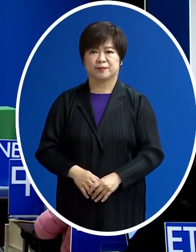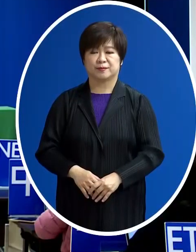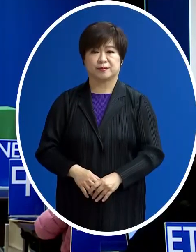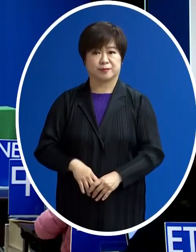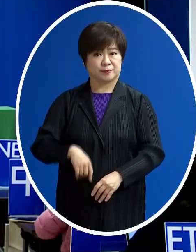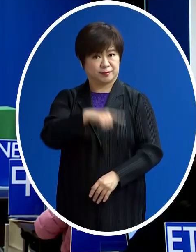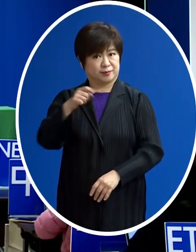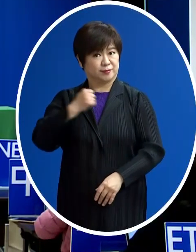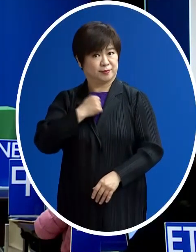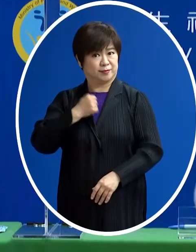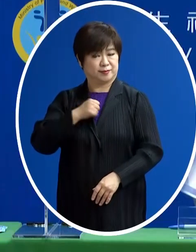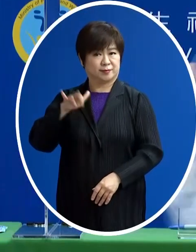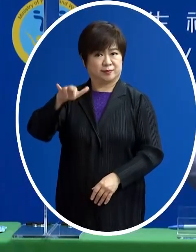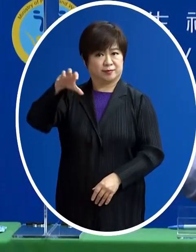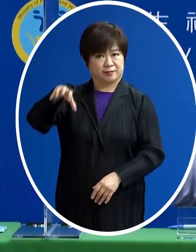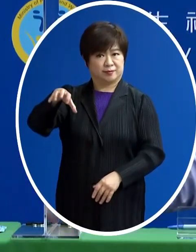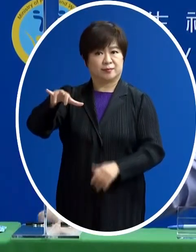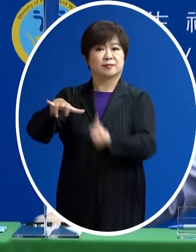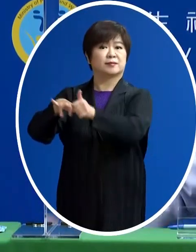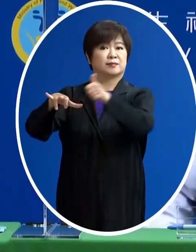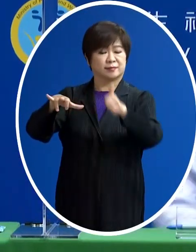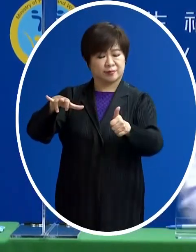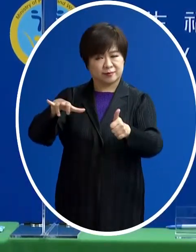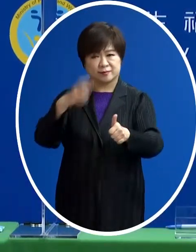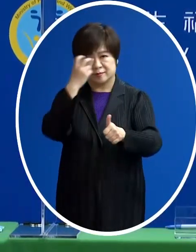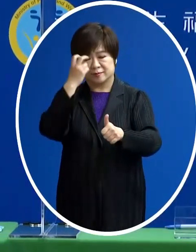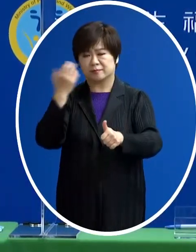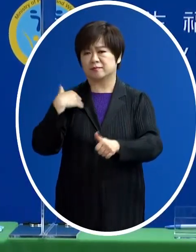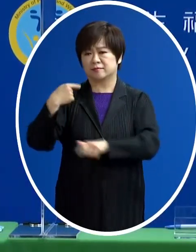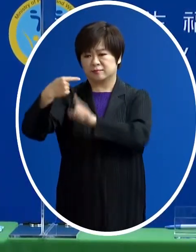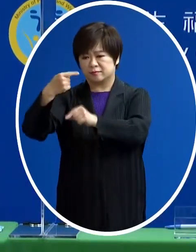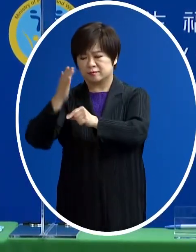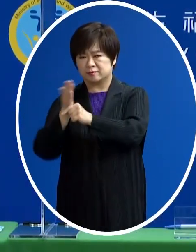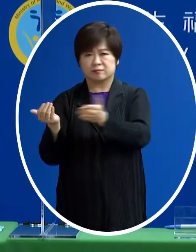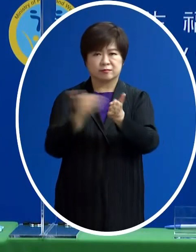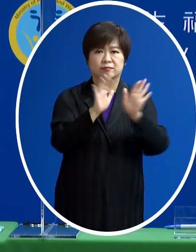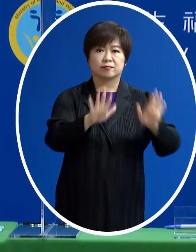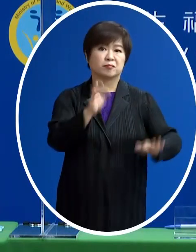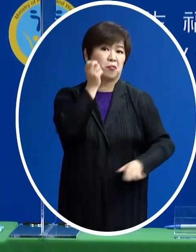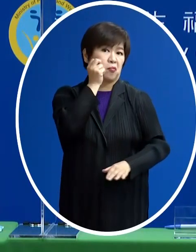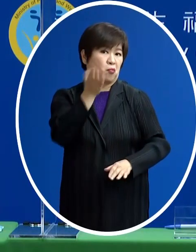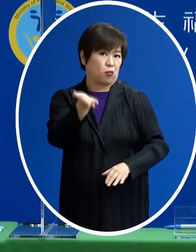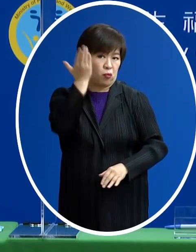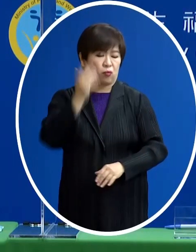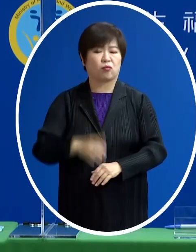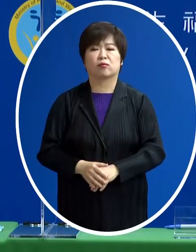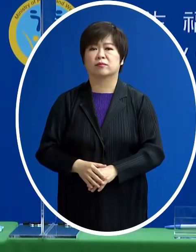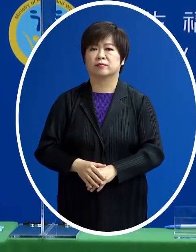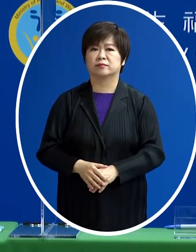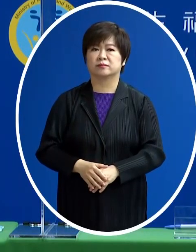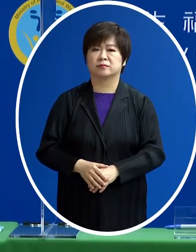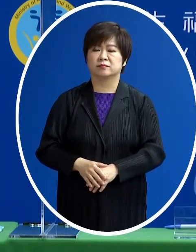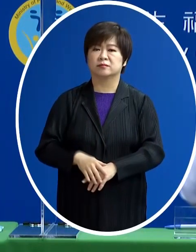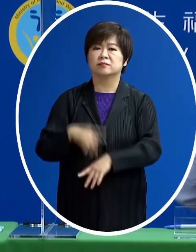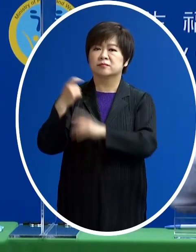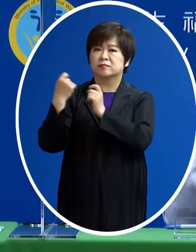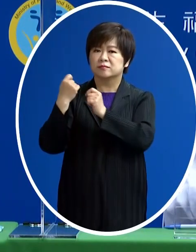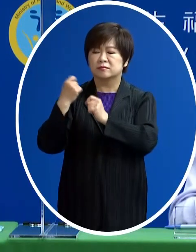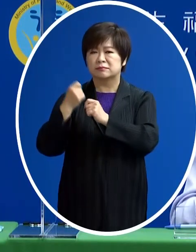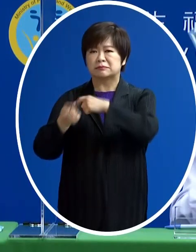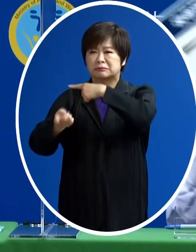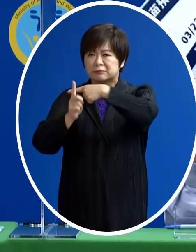好，大家知道我们那个机场的落地采检从1月中开始执行到现在也已经两个多月哈。那近期的这个落地采检